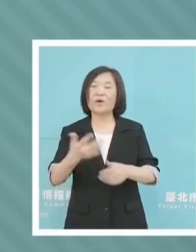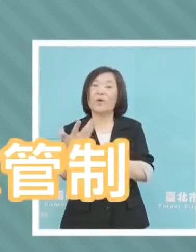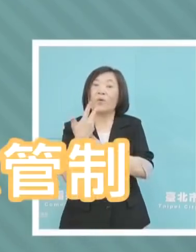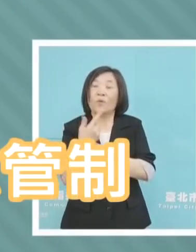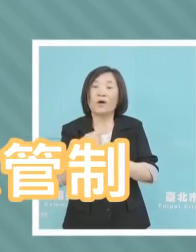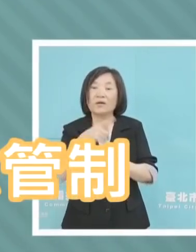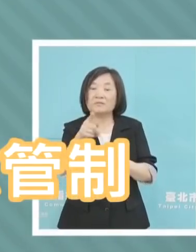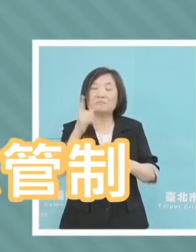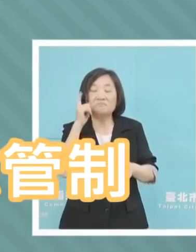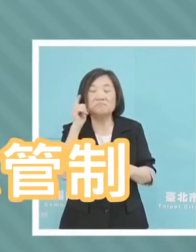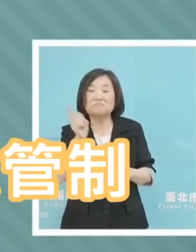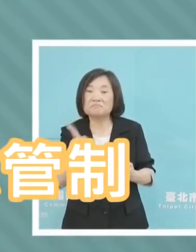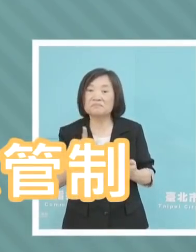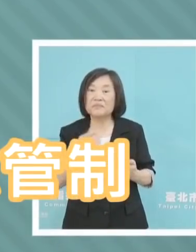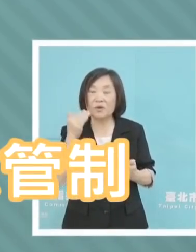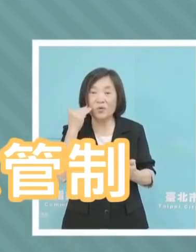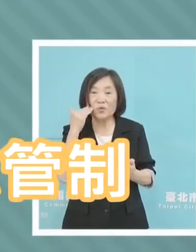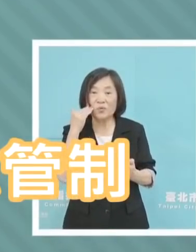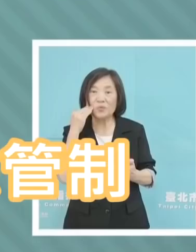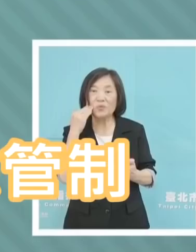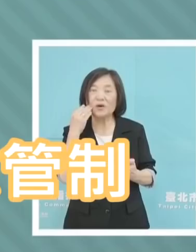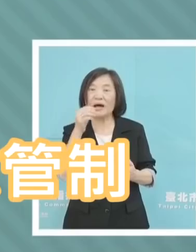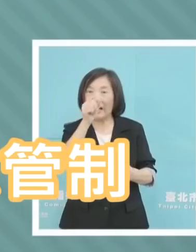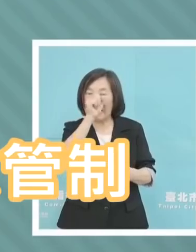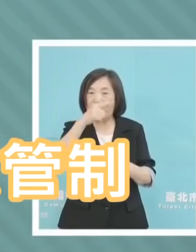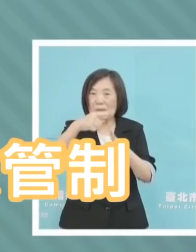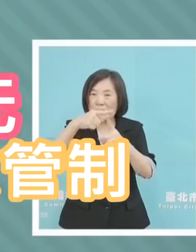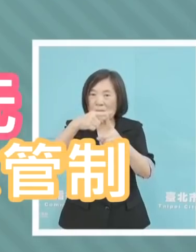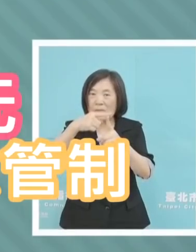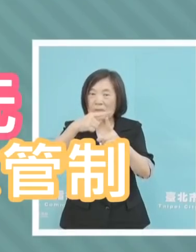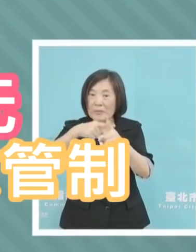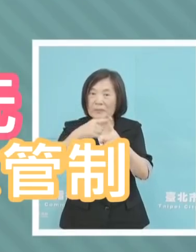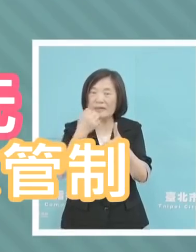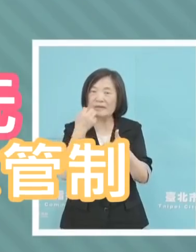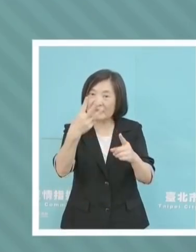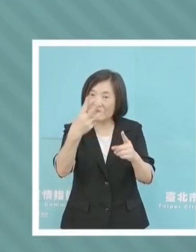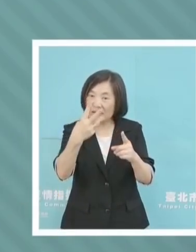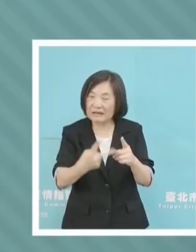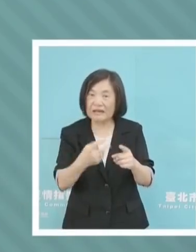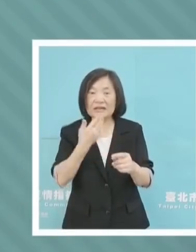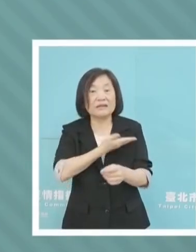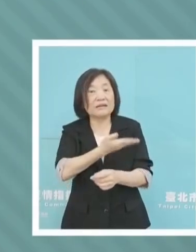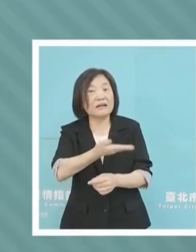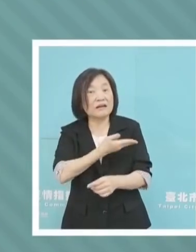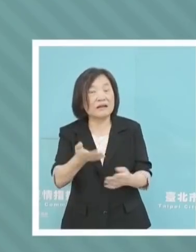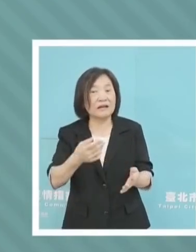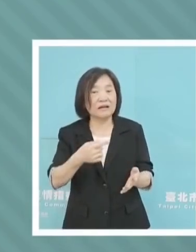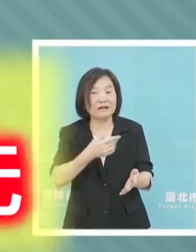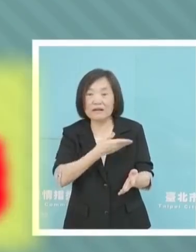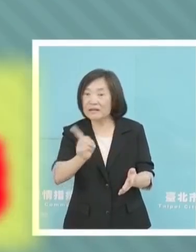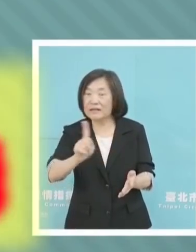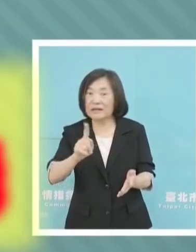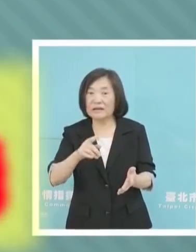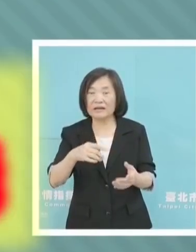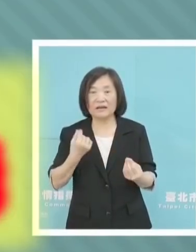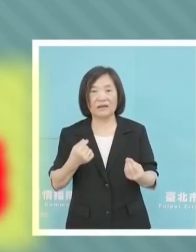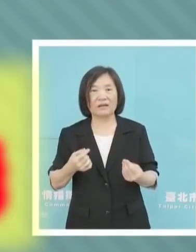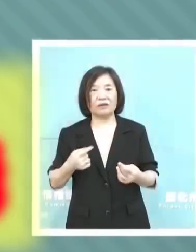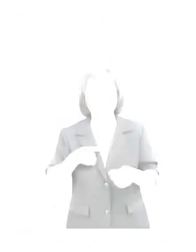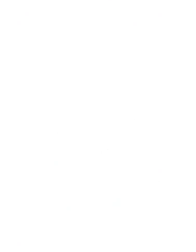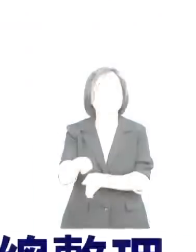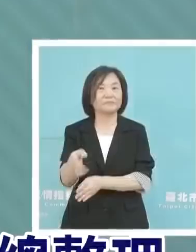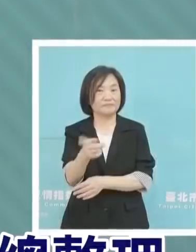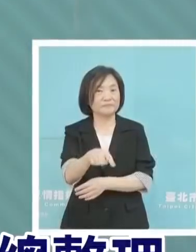在心里面有没有想到说，如果要慢慢解除管制，要哪一个？当然是有答案的，就是不吃饭的优